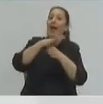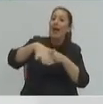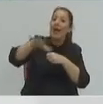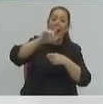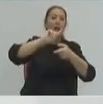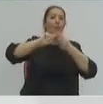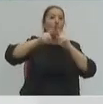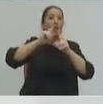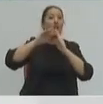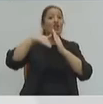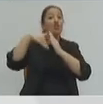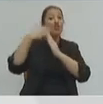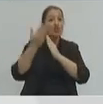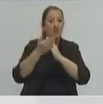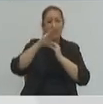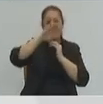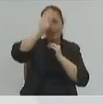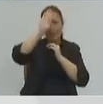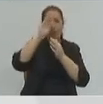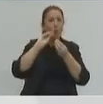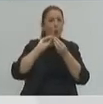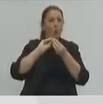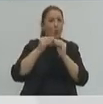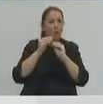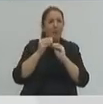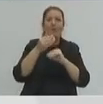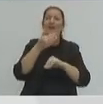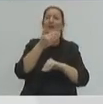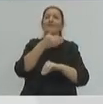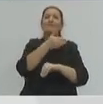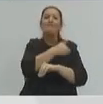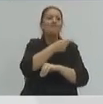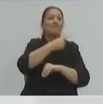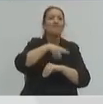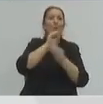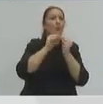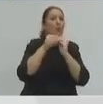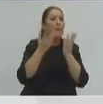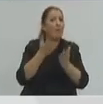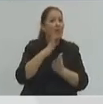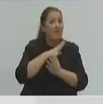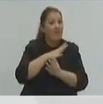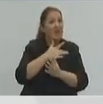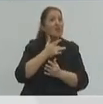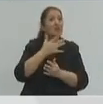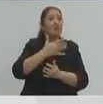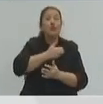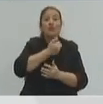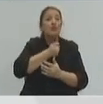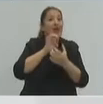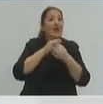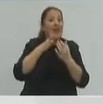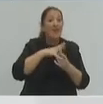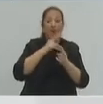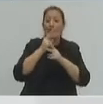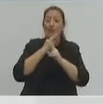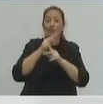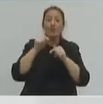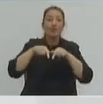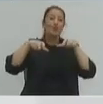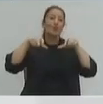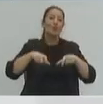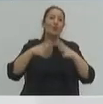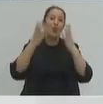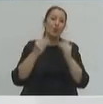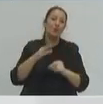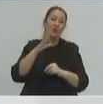politikalar dışında İstanbul'un problemlerini, hemşerilerimizin dertlerinin, kederlerinin konuşulduğu kürsü olmasını istiyorum bu